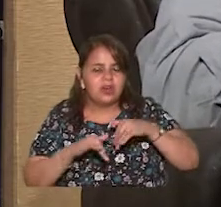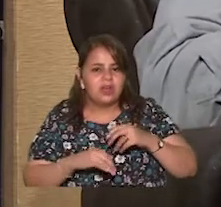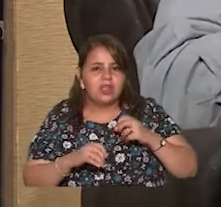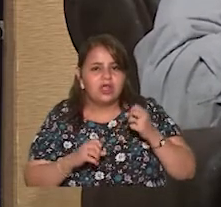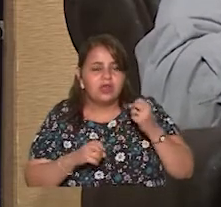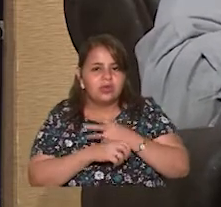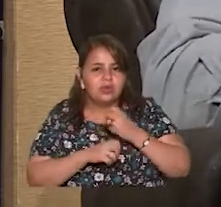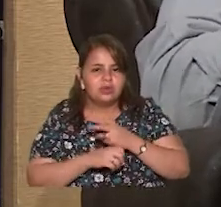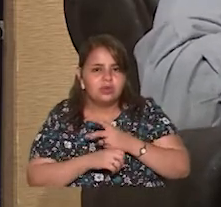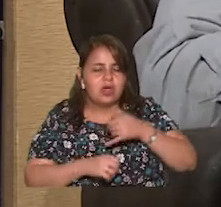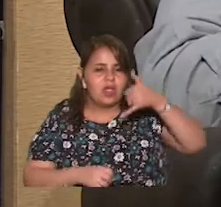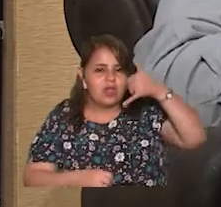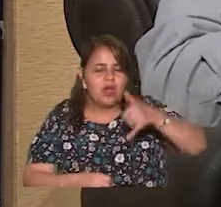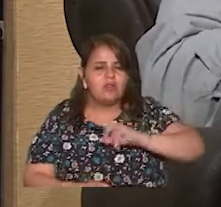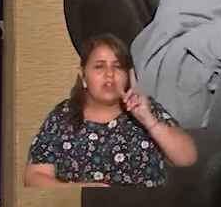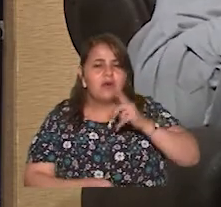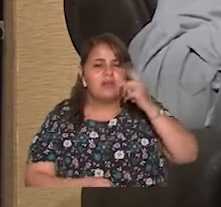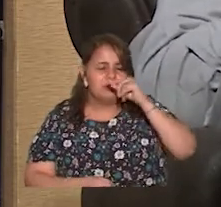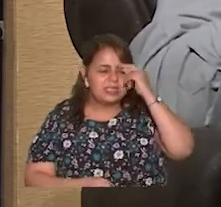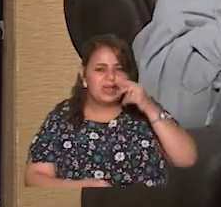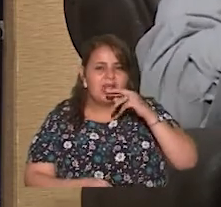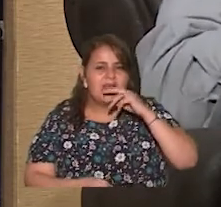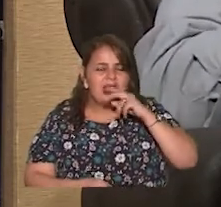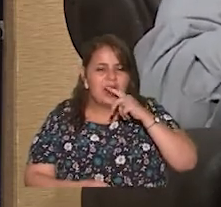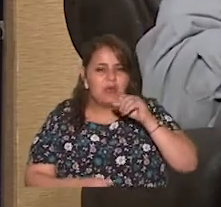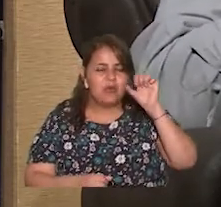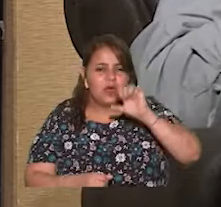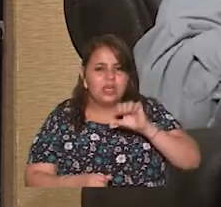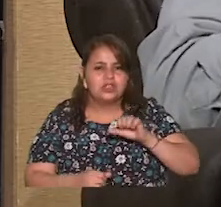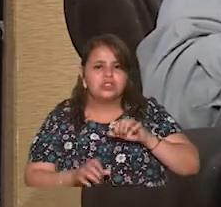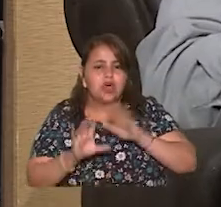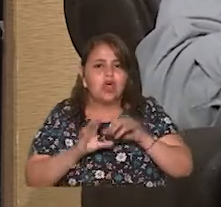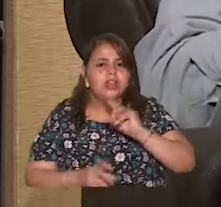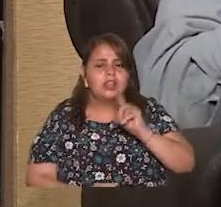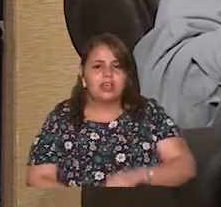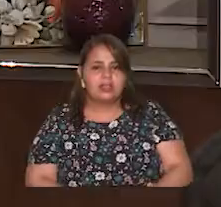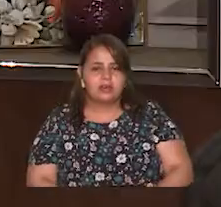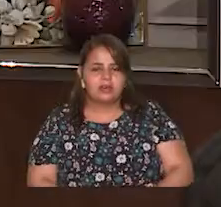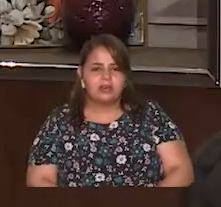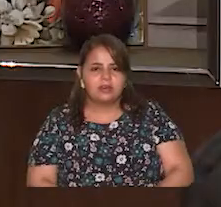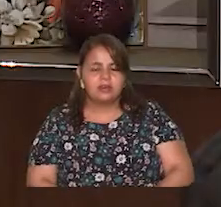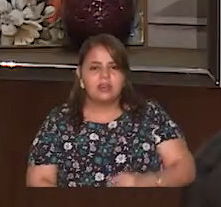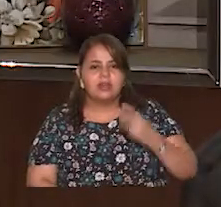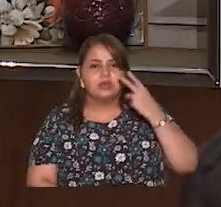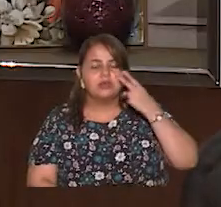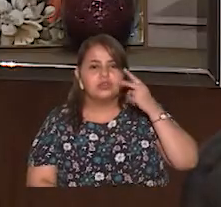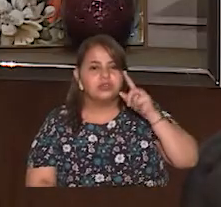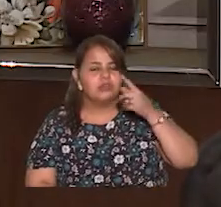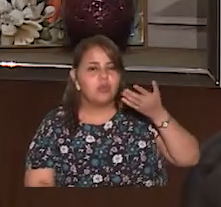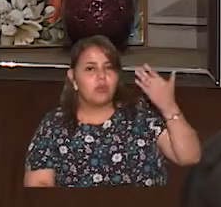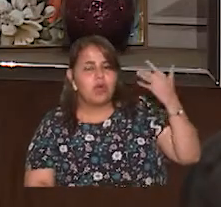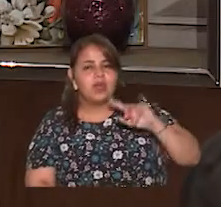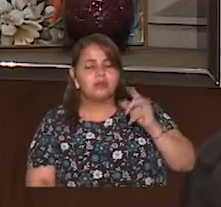وفي مجلس المستهزئين لم يجلس. ما فيش حاجه تعطلك، اهرب من الدايره كلها، لا تنظر وراءك، لا تنظر، اهرب من